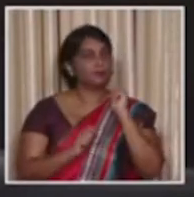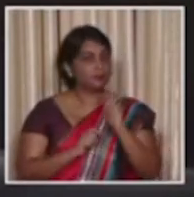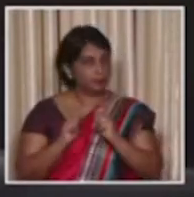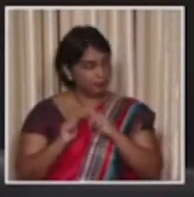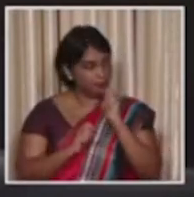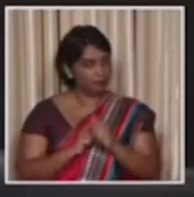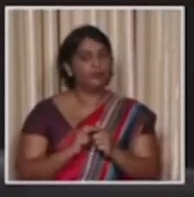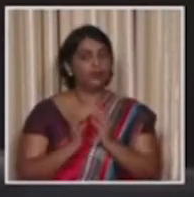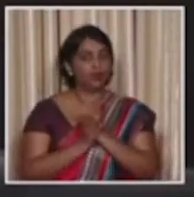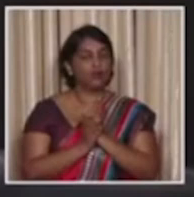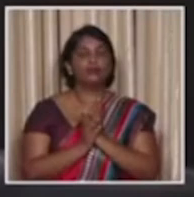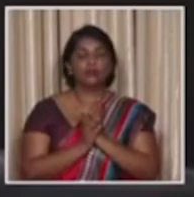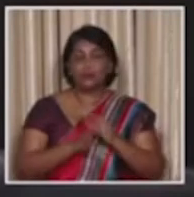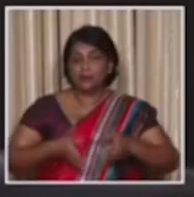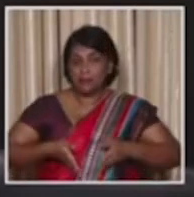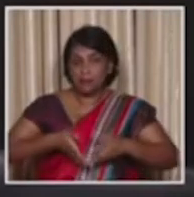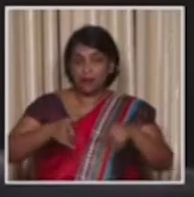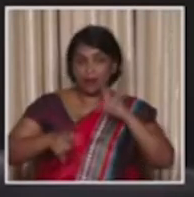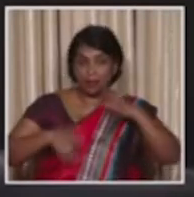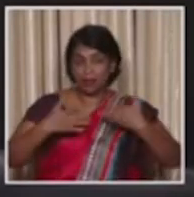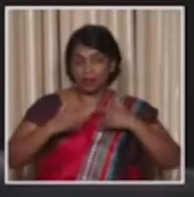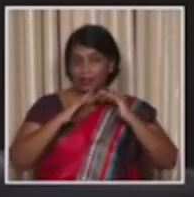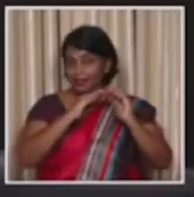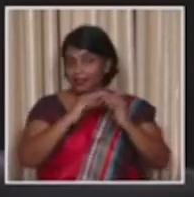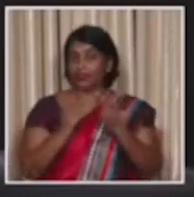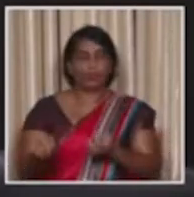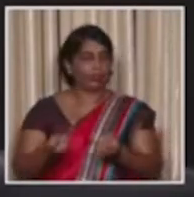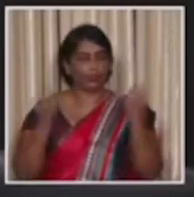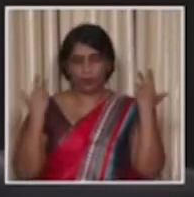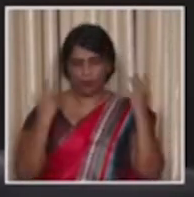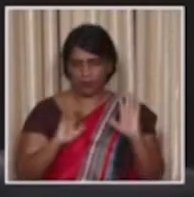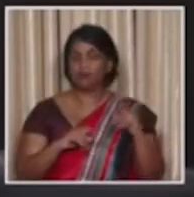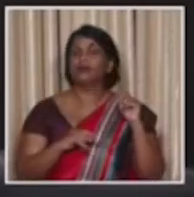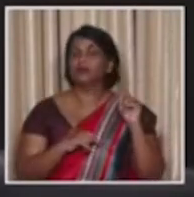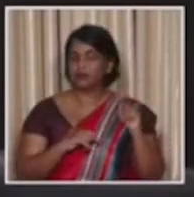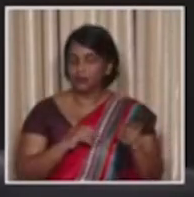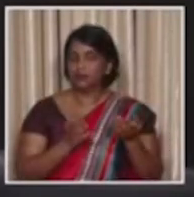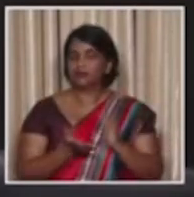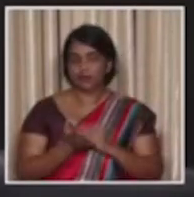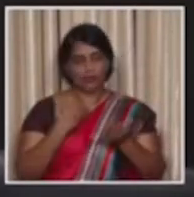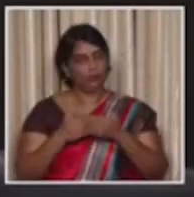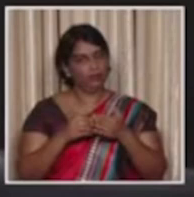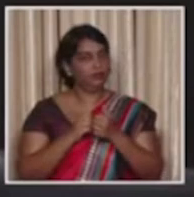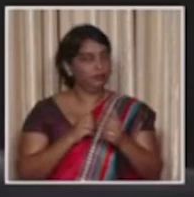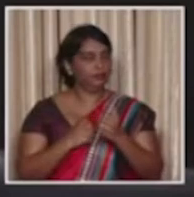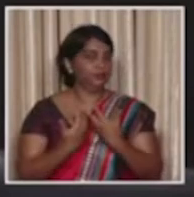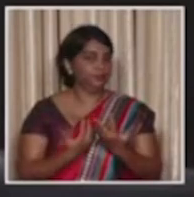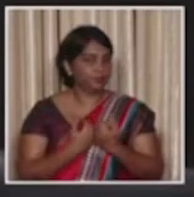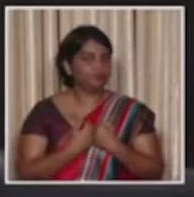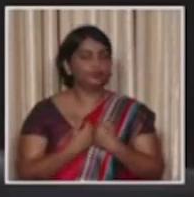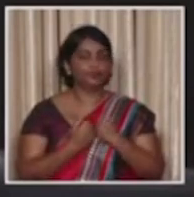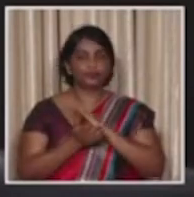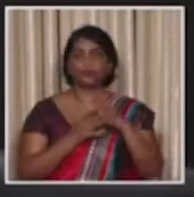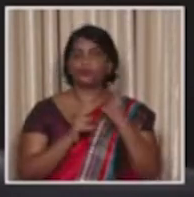දීමද දුම්රිය රක්ෂිතය අනවසර භාවිතා කරන්නන් ඉවත් කර ඇත. තවද ඉඳිකිරීම් කටයු සඳහා අත්‍යවශ්‍ය වන